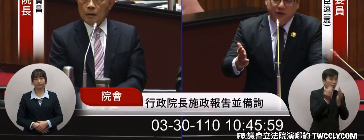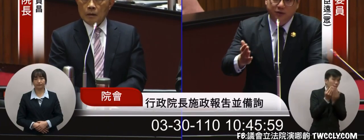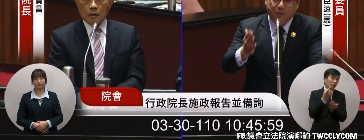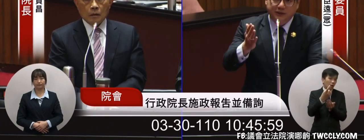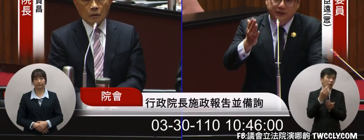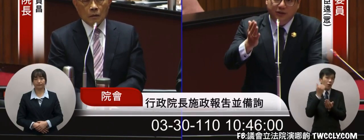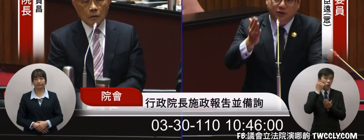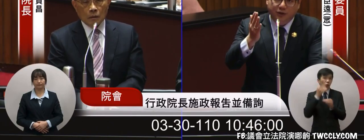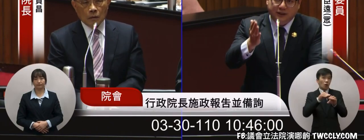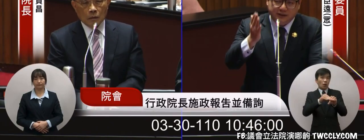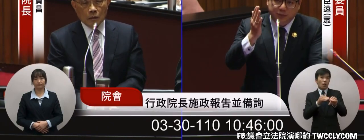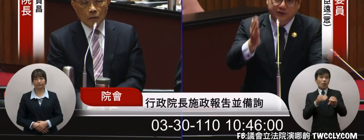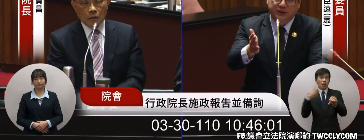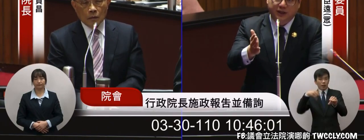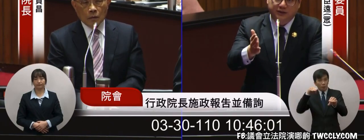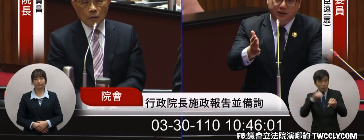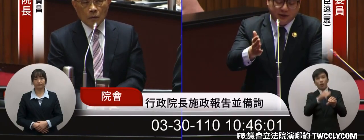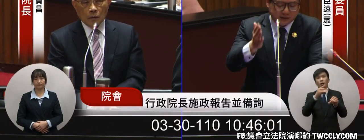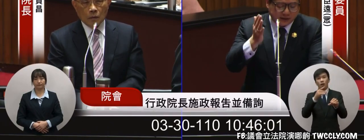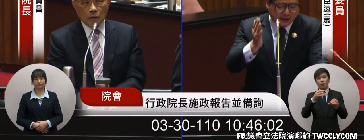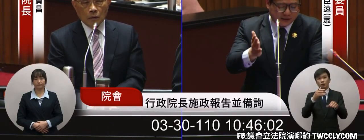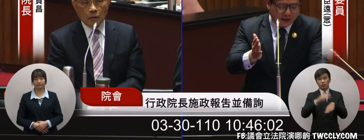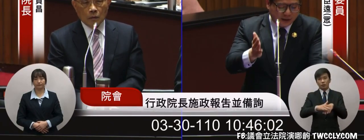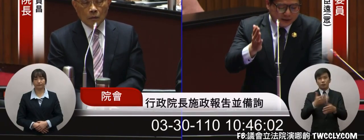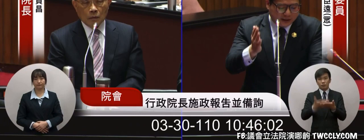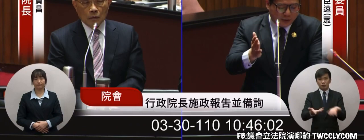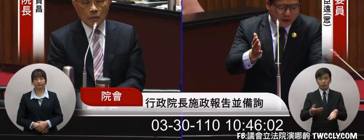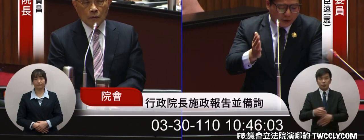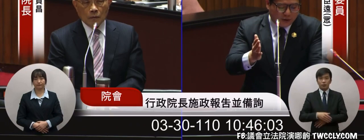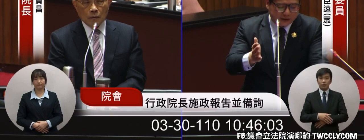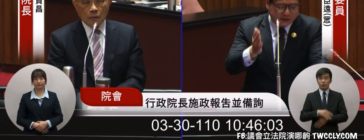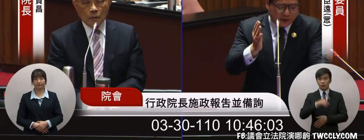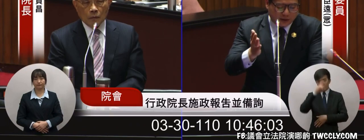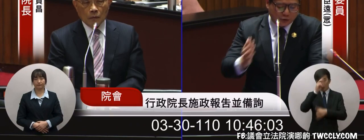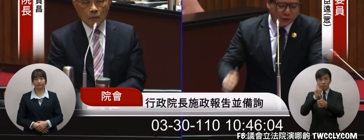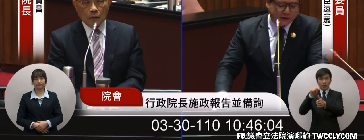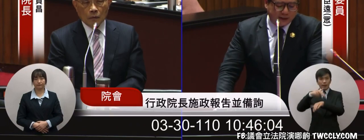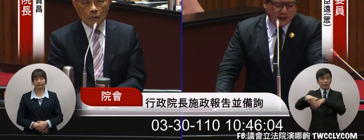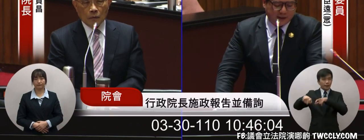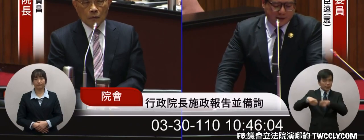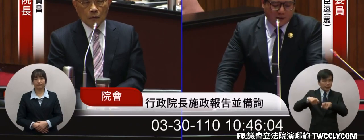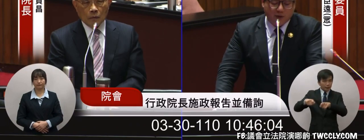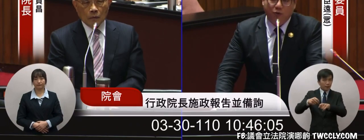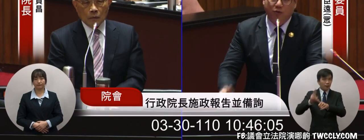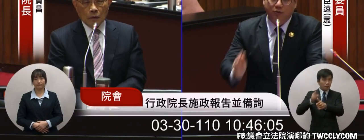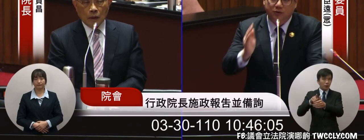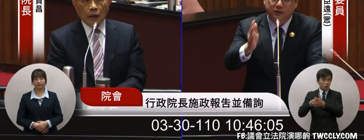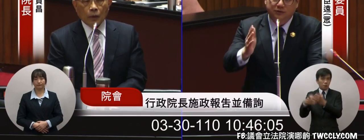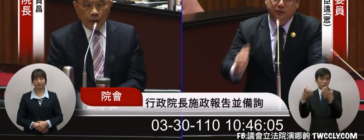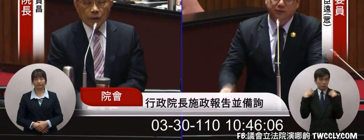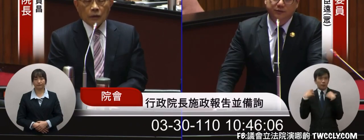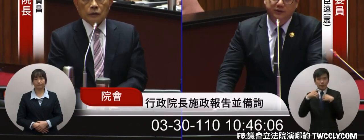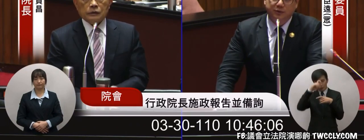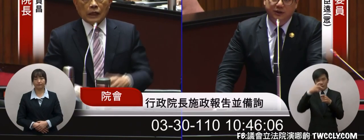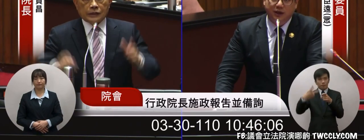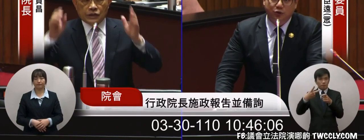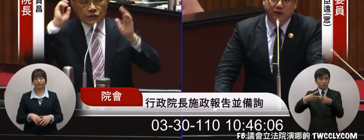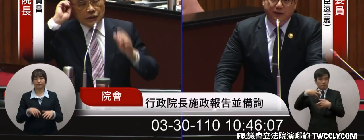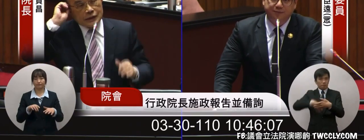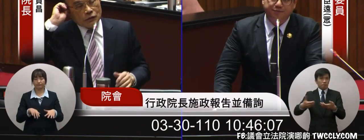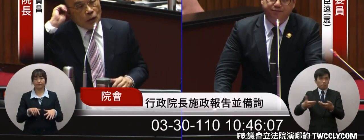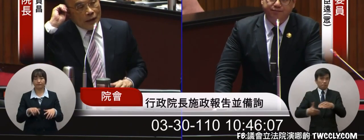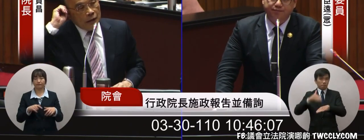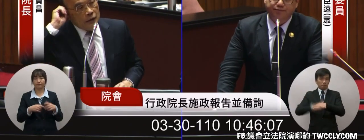我希望就是本席要求院長是不是可以責成這個這個相關的優化計畫可以縮短在兩年內完工委員